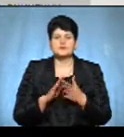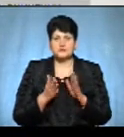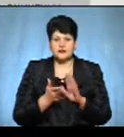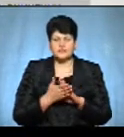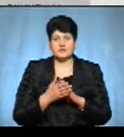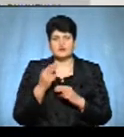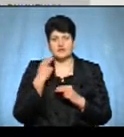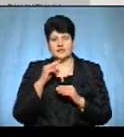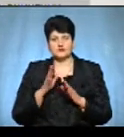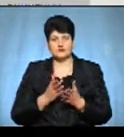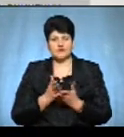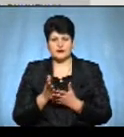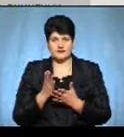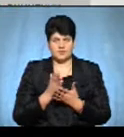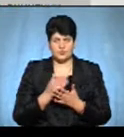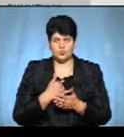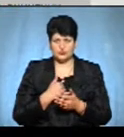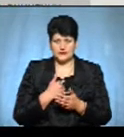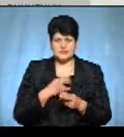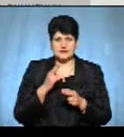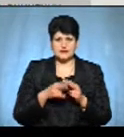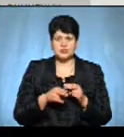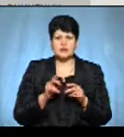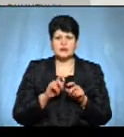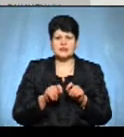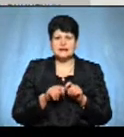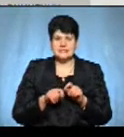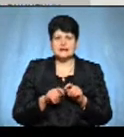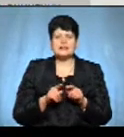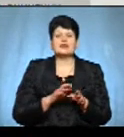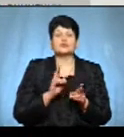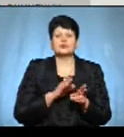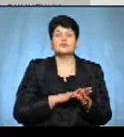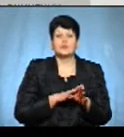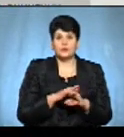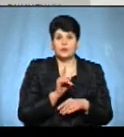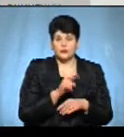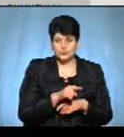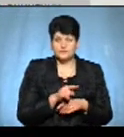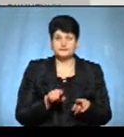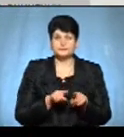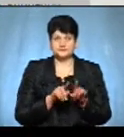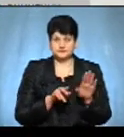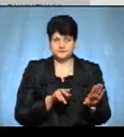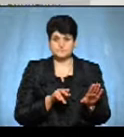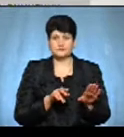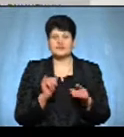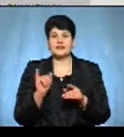В найкращому варіанті, який є у нас завершені розслідування, це встановлені і виконавці,